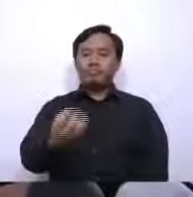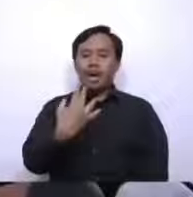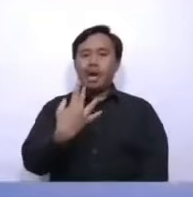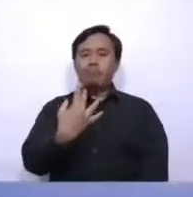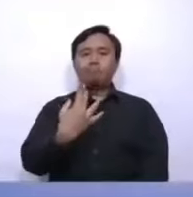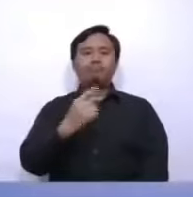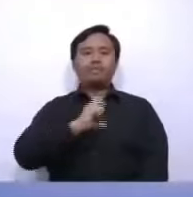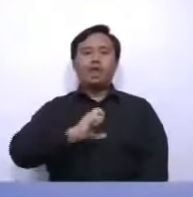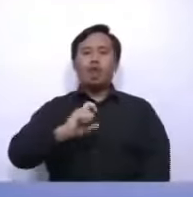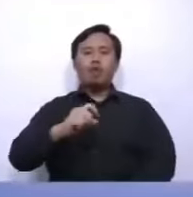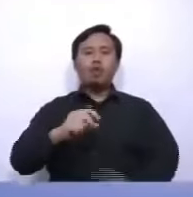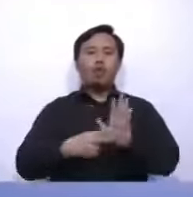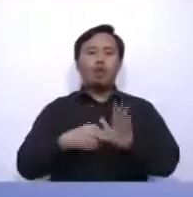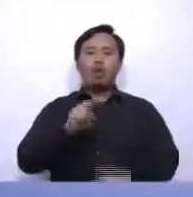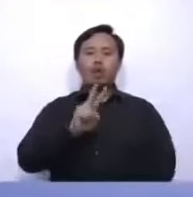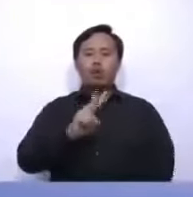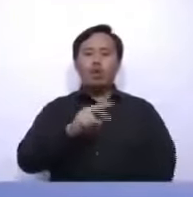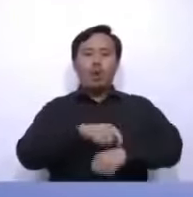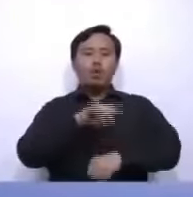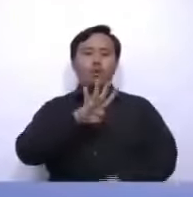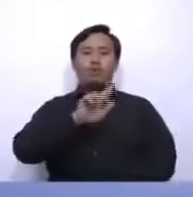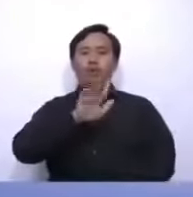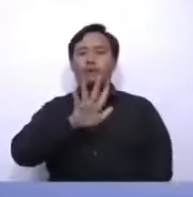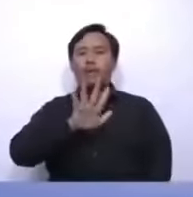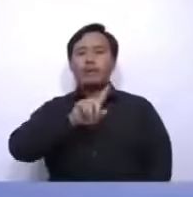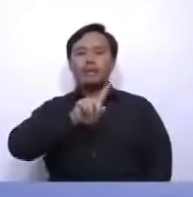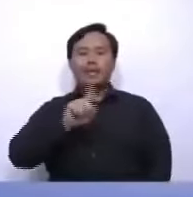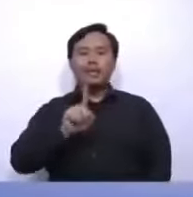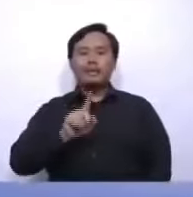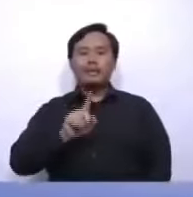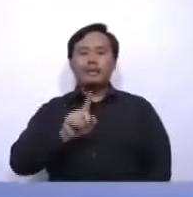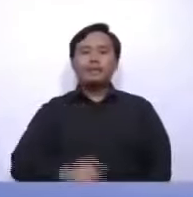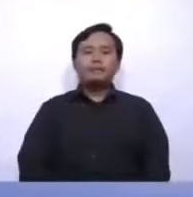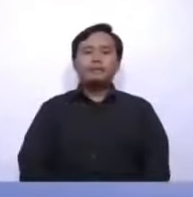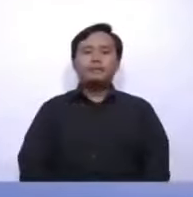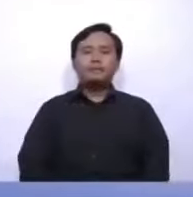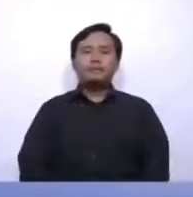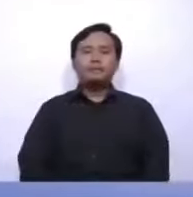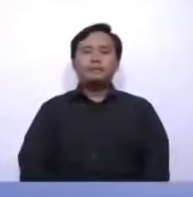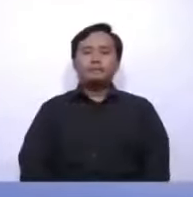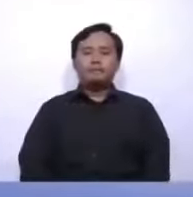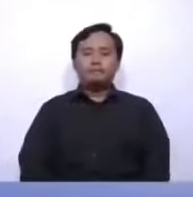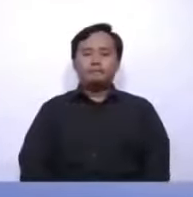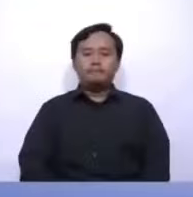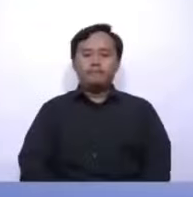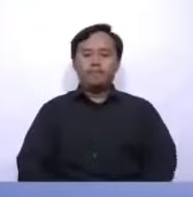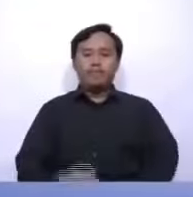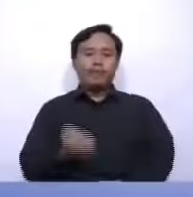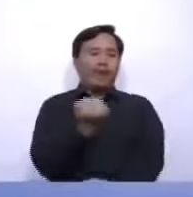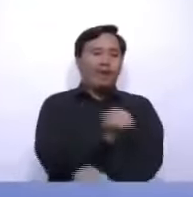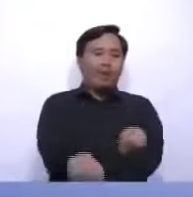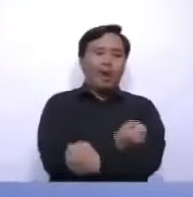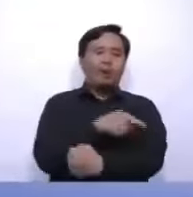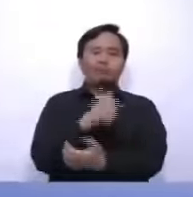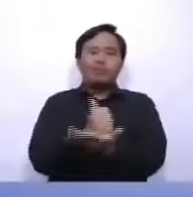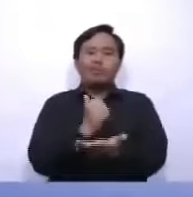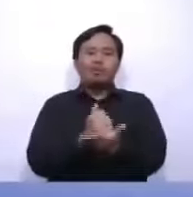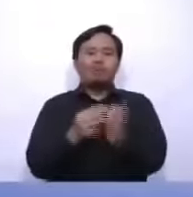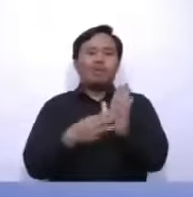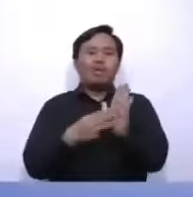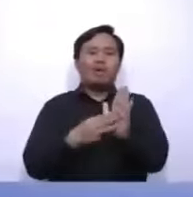jawaban calon gubernur nomor urut 2 dalam waktu 45 detik sejak Anda berbicara. Masalah narkoba adalah masalah kita semua,